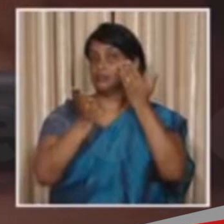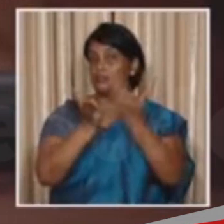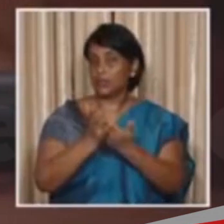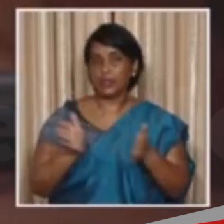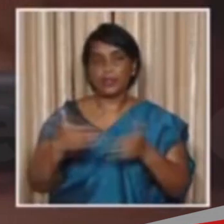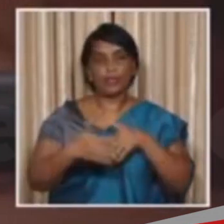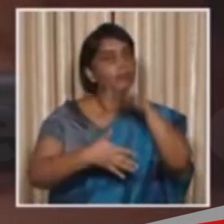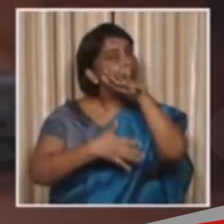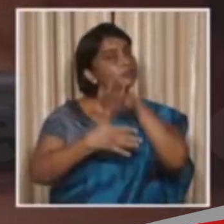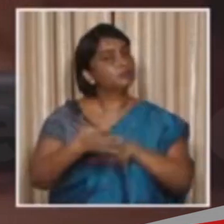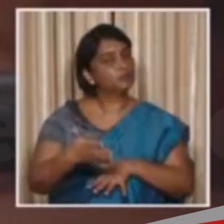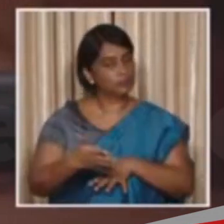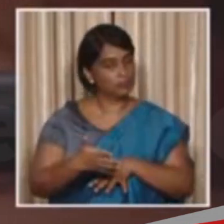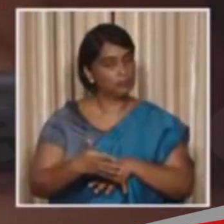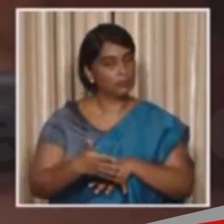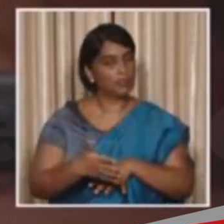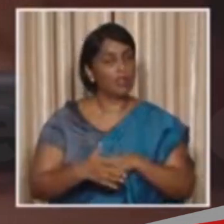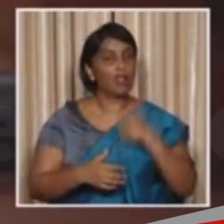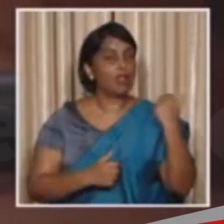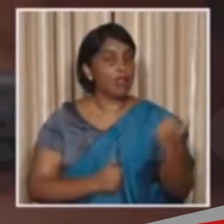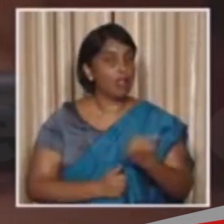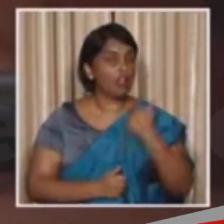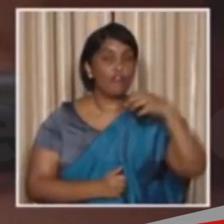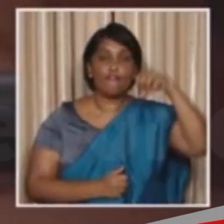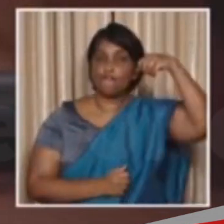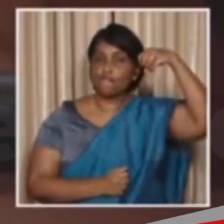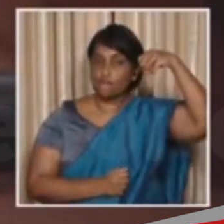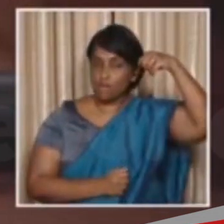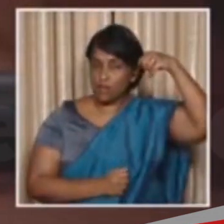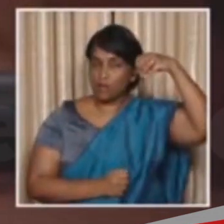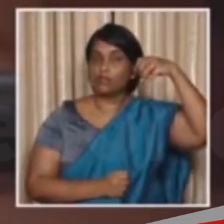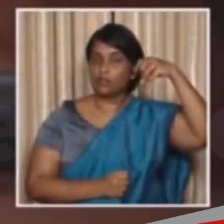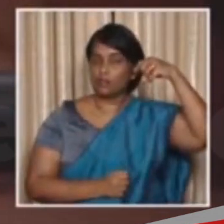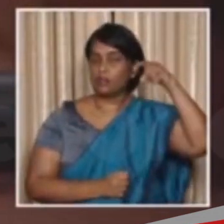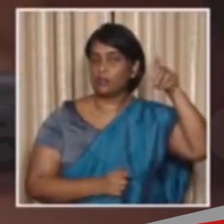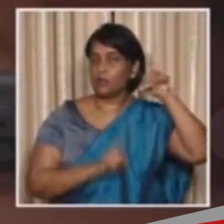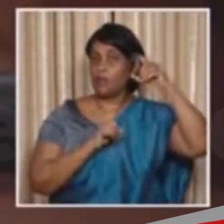කැබිනට් පත්‍රිකාවක් අලුත් විදුලි හා අනුව